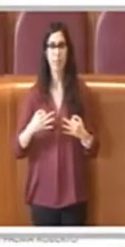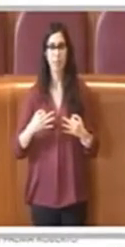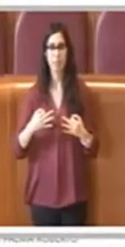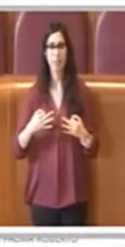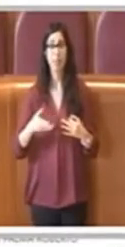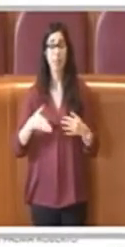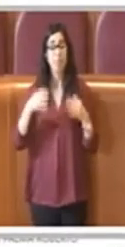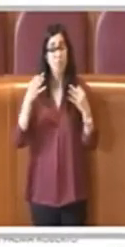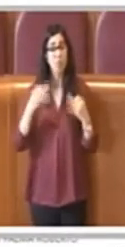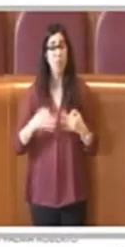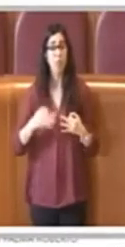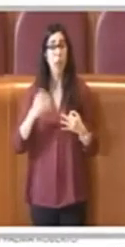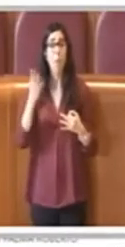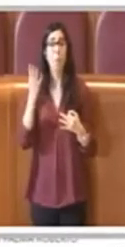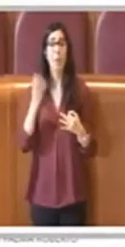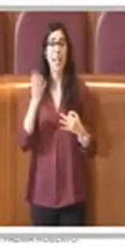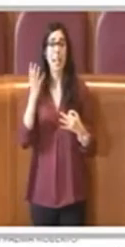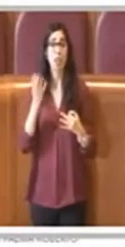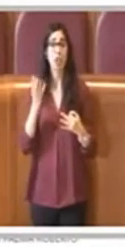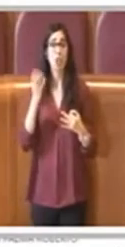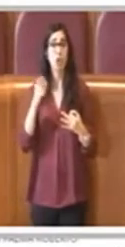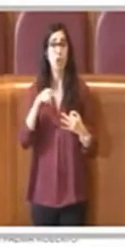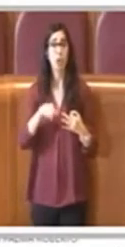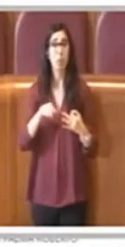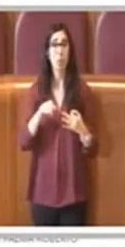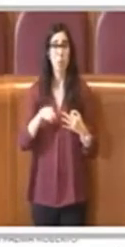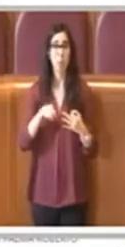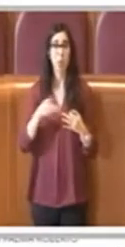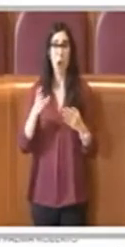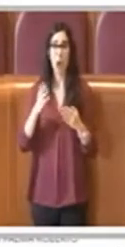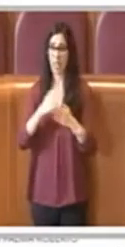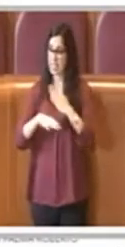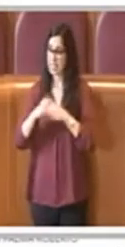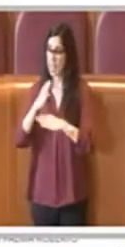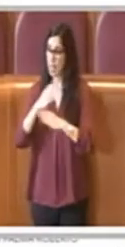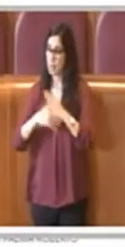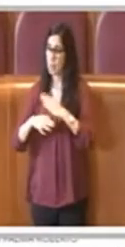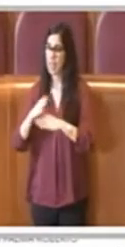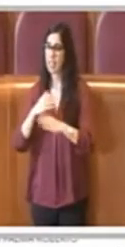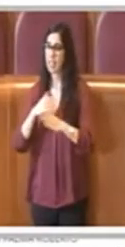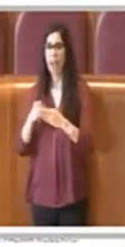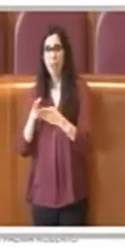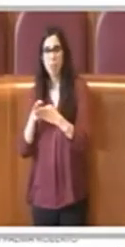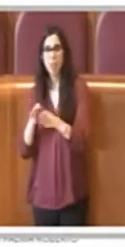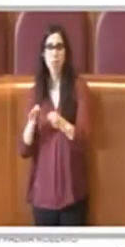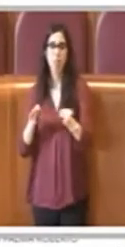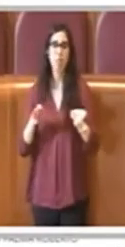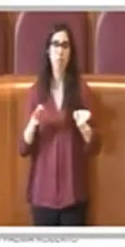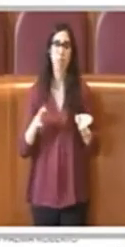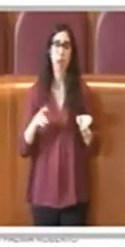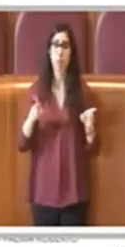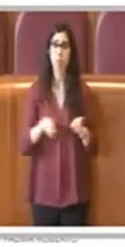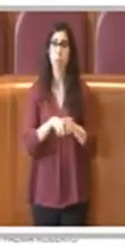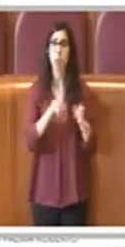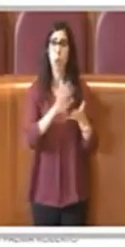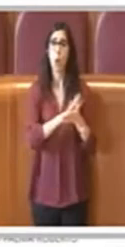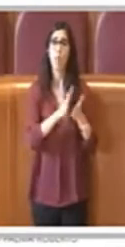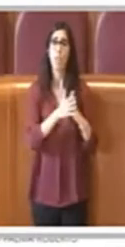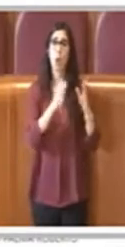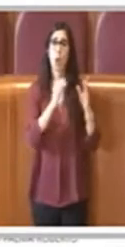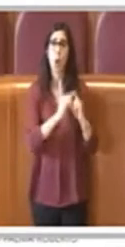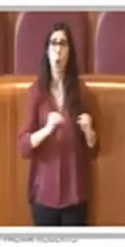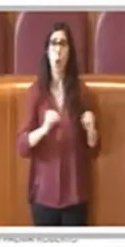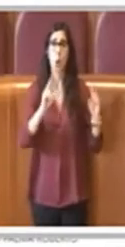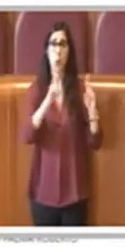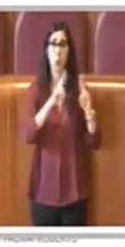principio, scusate, della trasversalità, così come sancito dalla Convenzione ONU. Quindi attraverso un supporto amministrativo